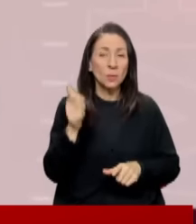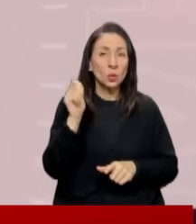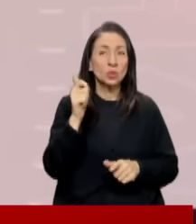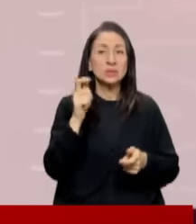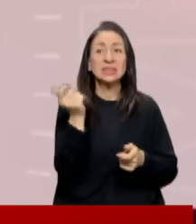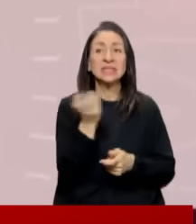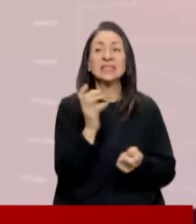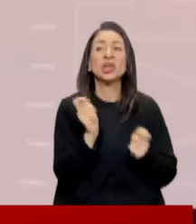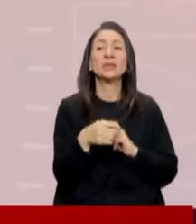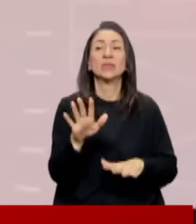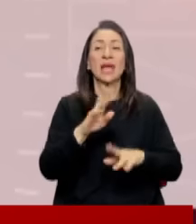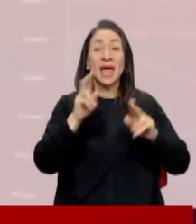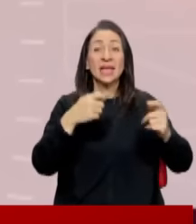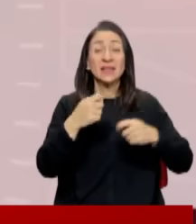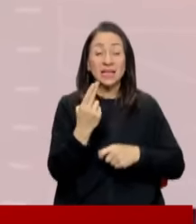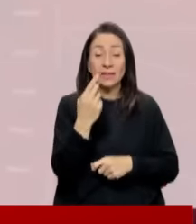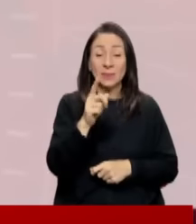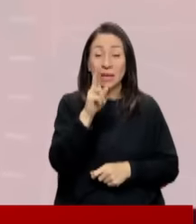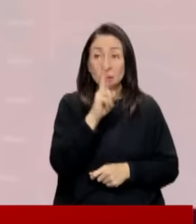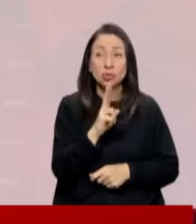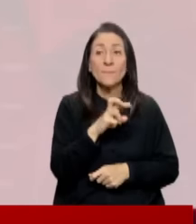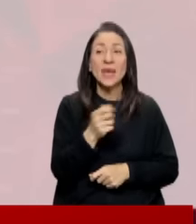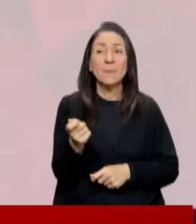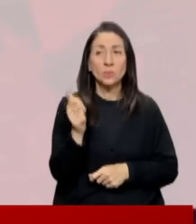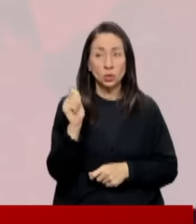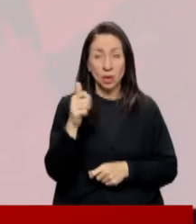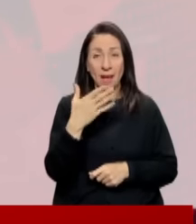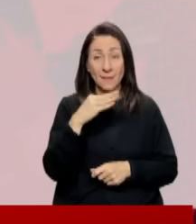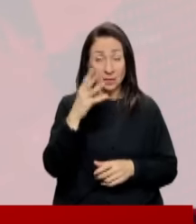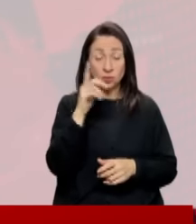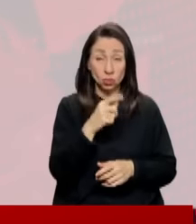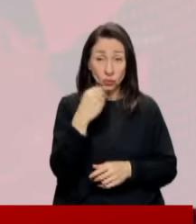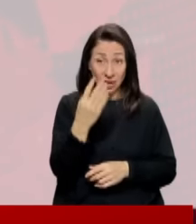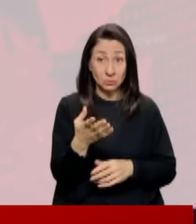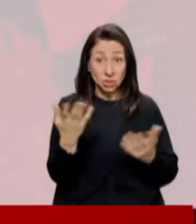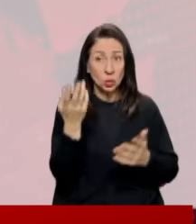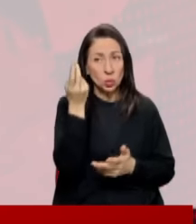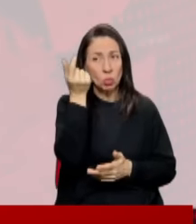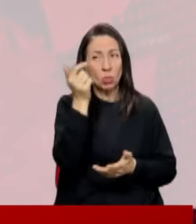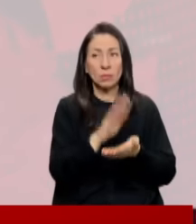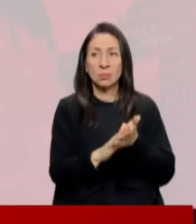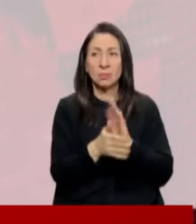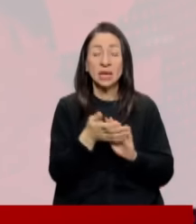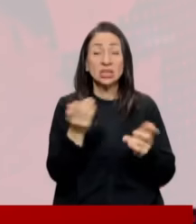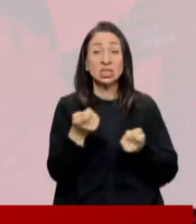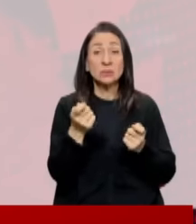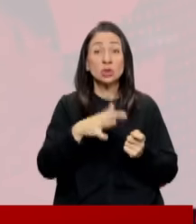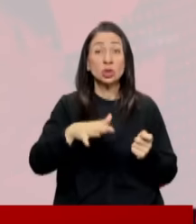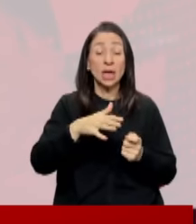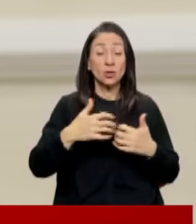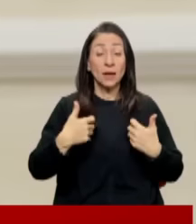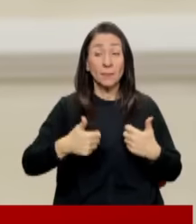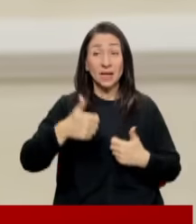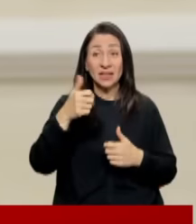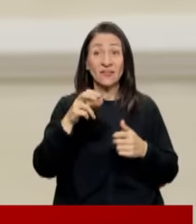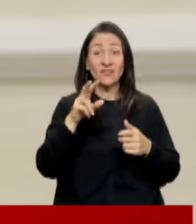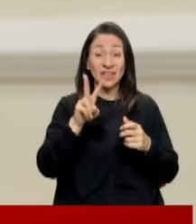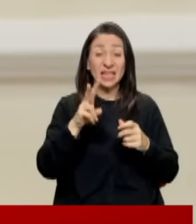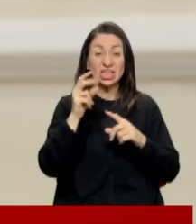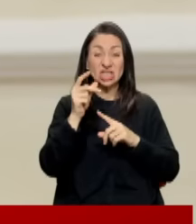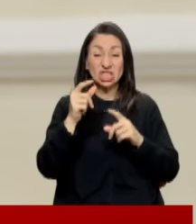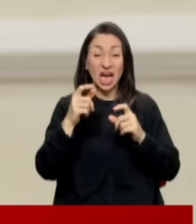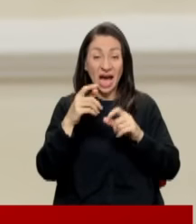sayısı değişmedi. Esnafa 7200 prim günüyle emekli olabilme sözü verilmişti, unutuldu. Çalışma ve Sosyal Güvenlik Bakanı Vedat